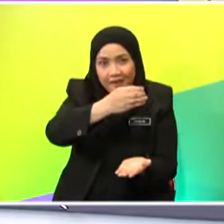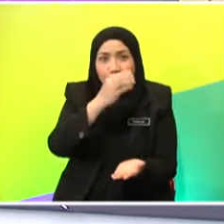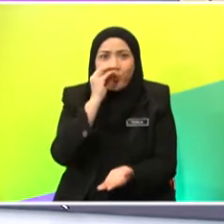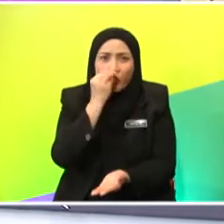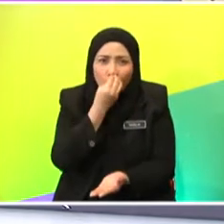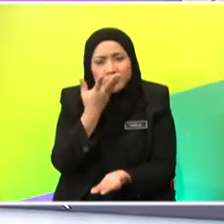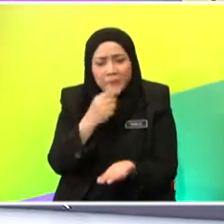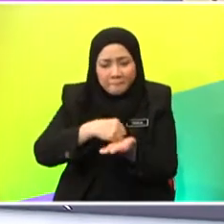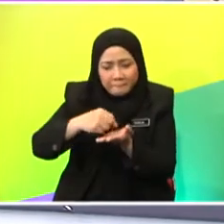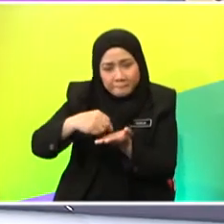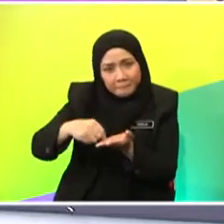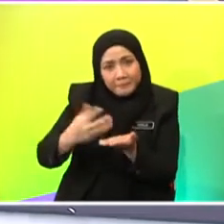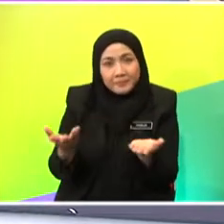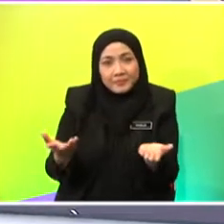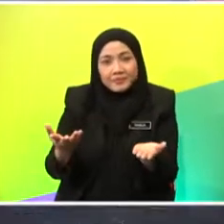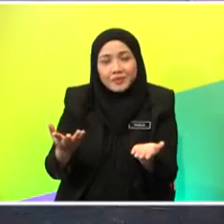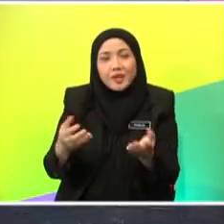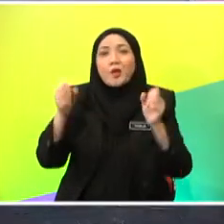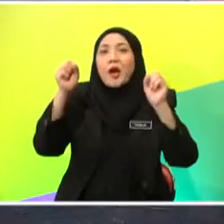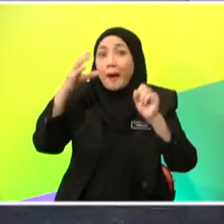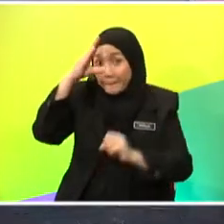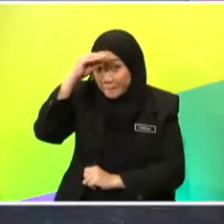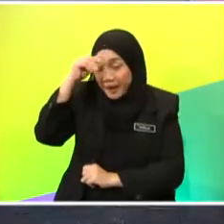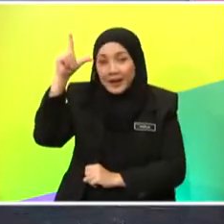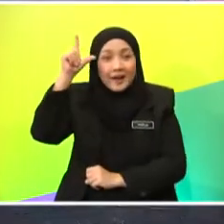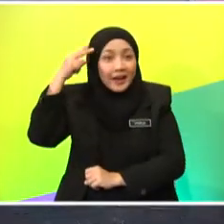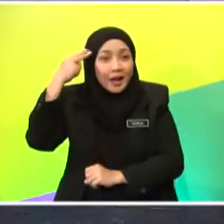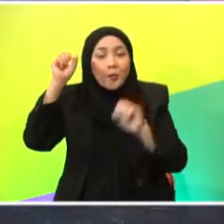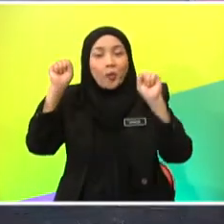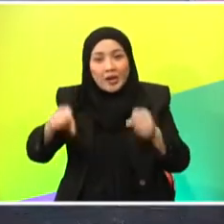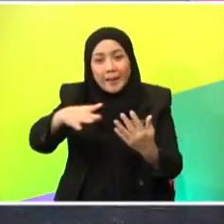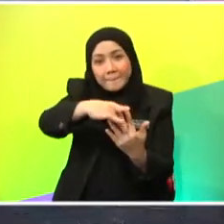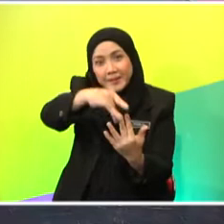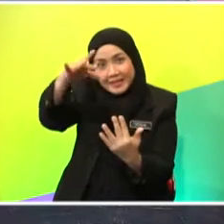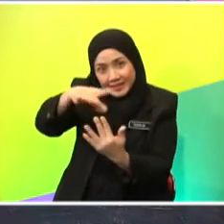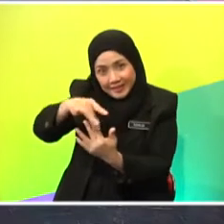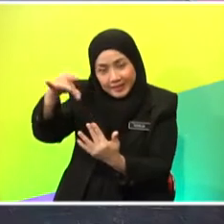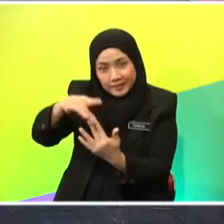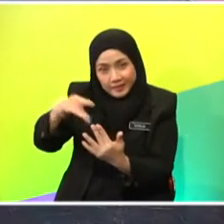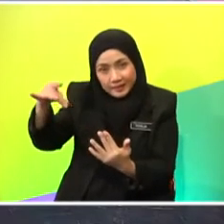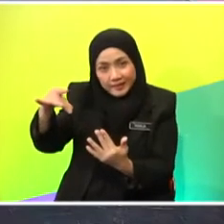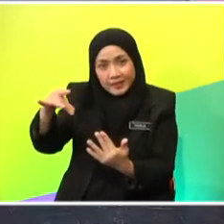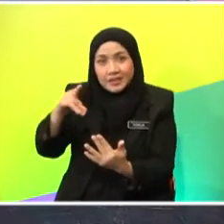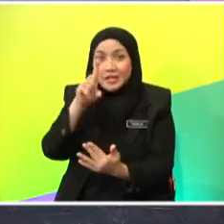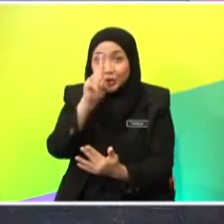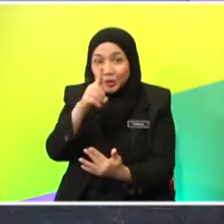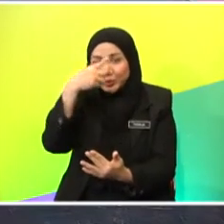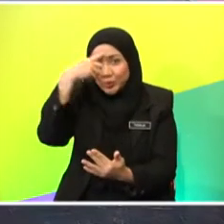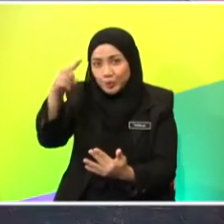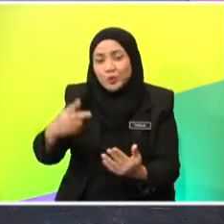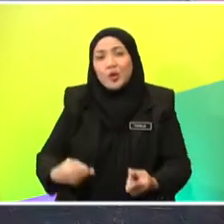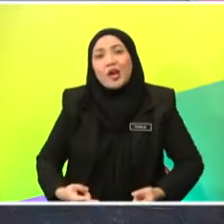oke boleh pilih salah satu sebagai ganjaran untuk kali ini Yes ayes Pak Saya lelaki Sasuke yanila ceguk